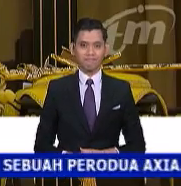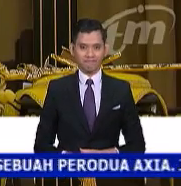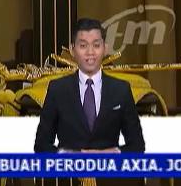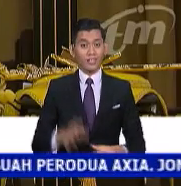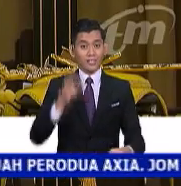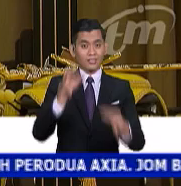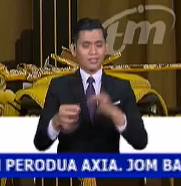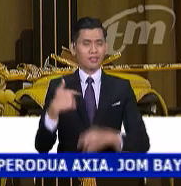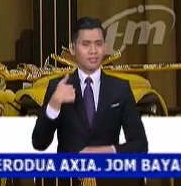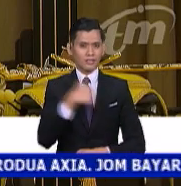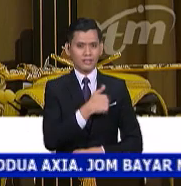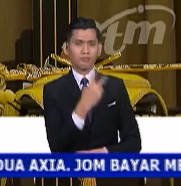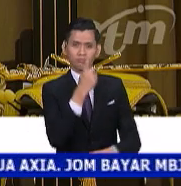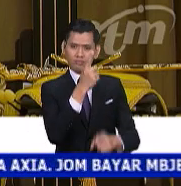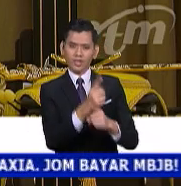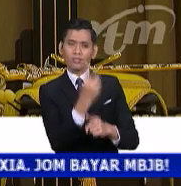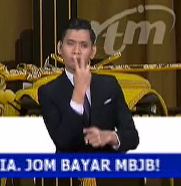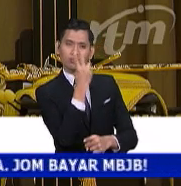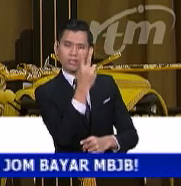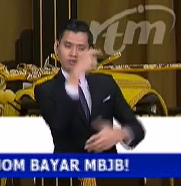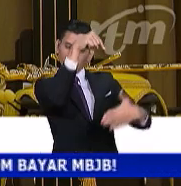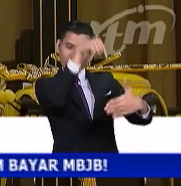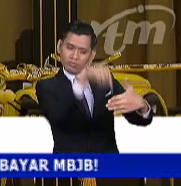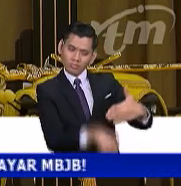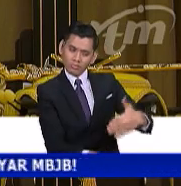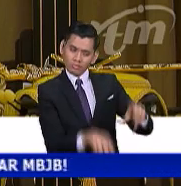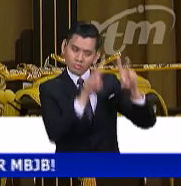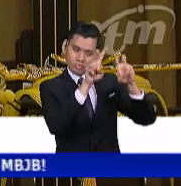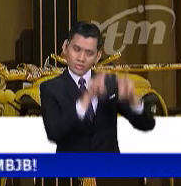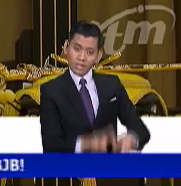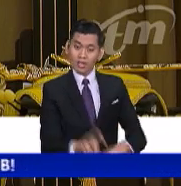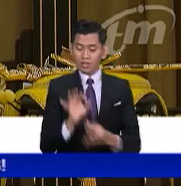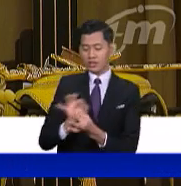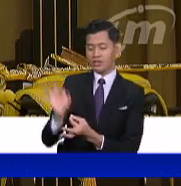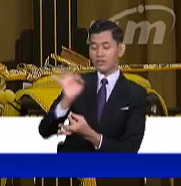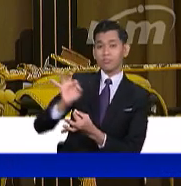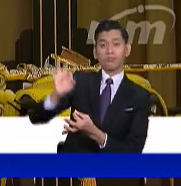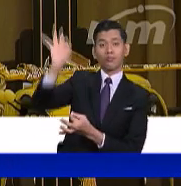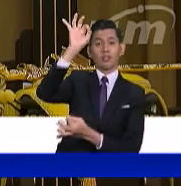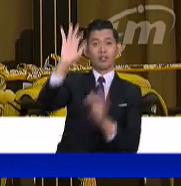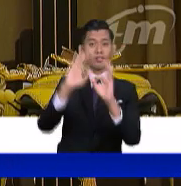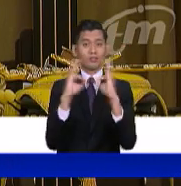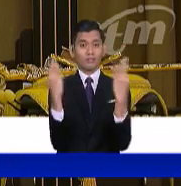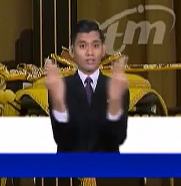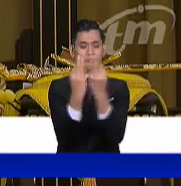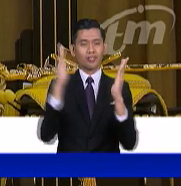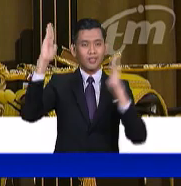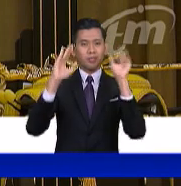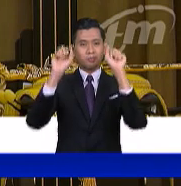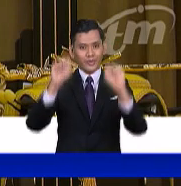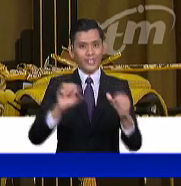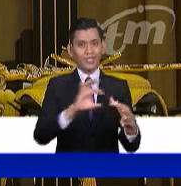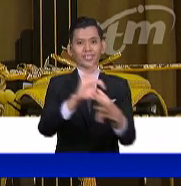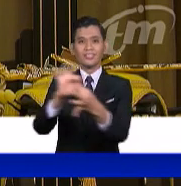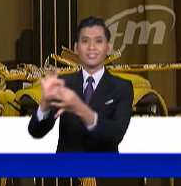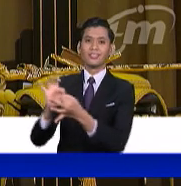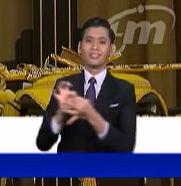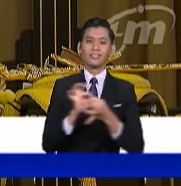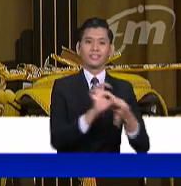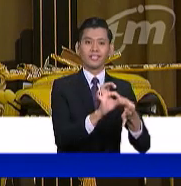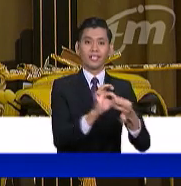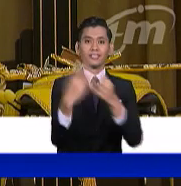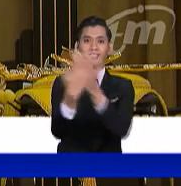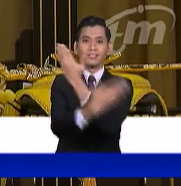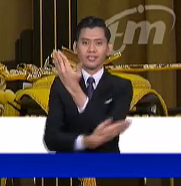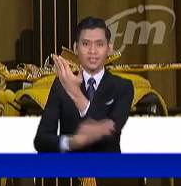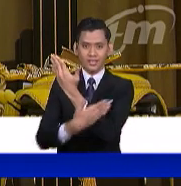Jika kita amati, semangat keluarga Malaysia ini boleh membawa kepada penyatuan dalam sebuah